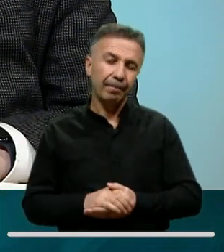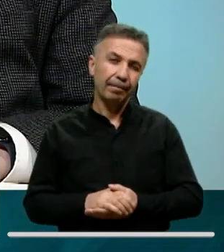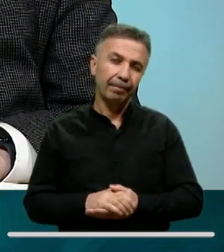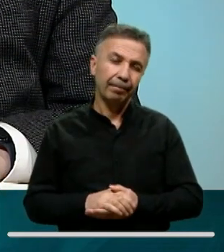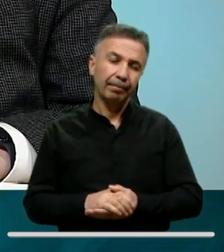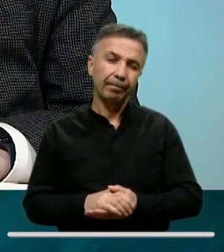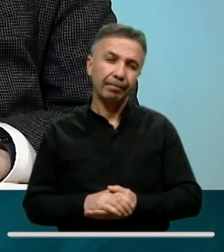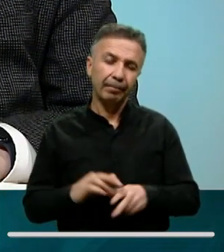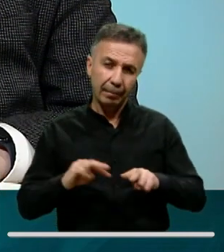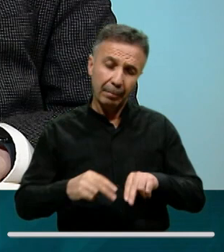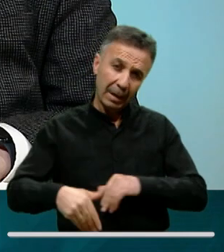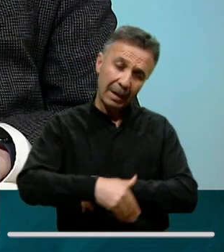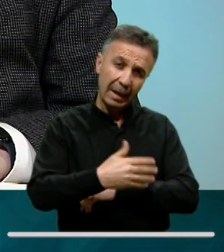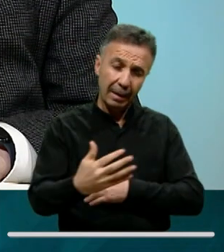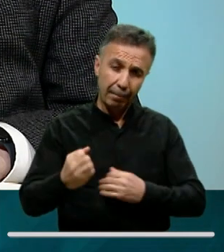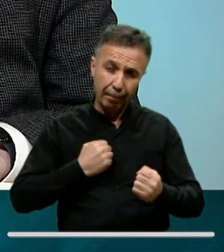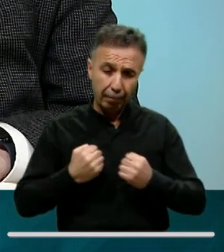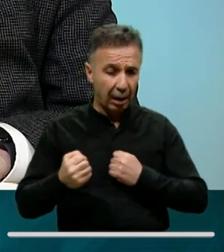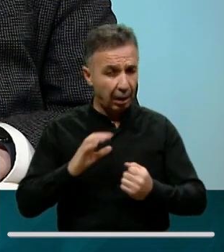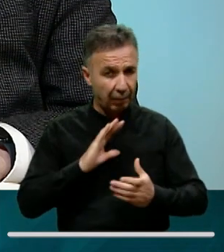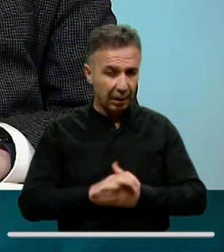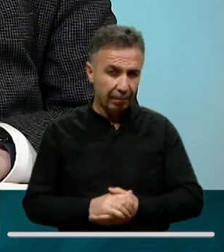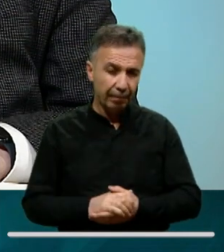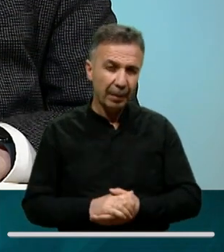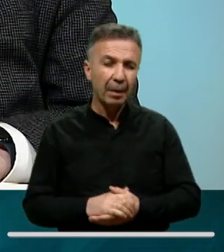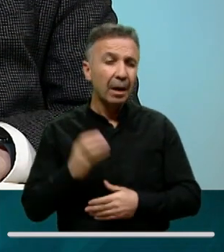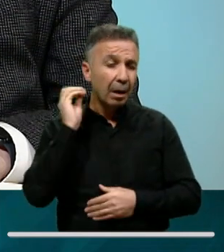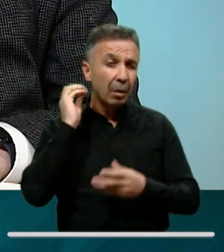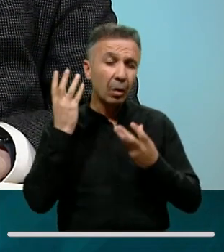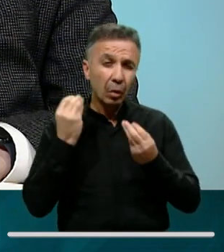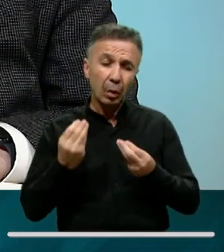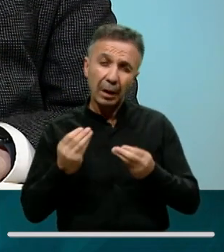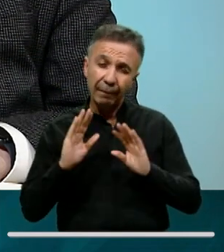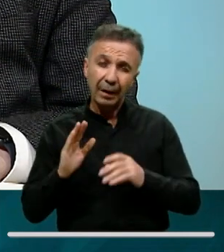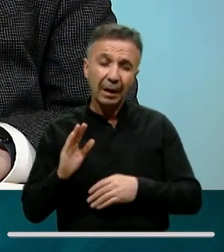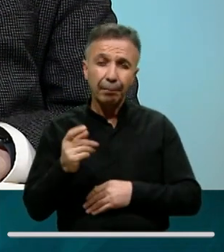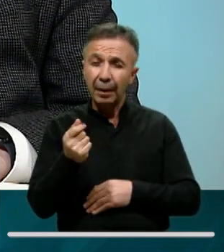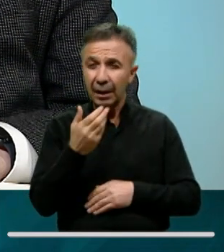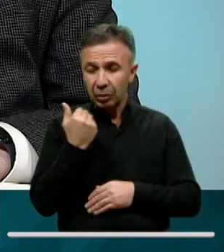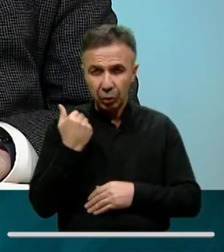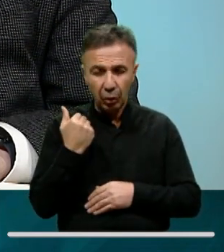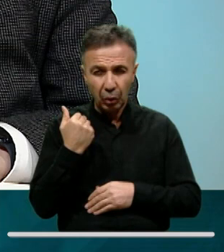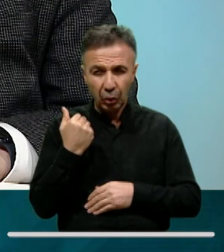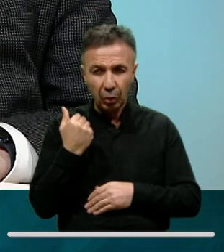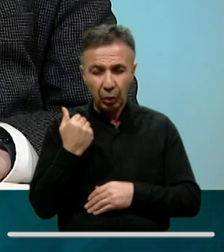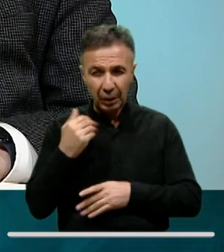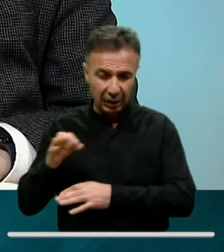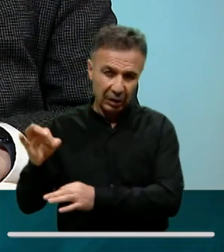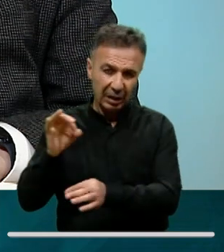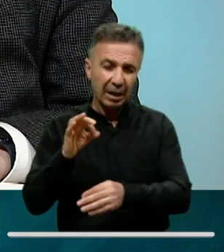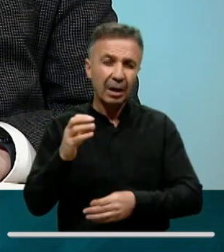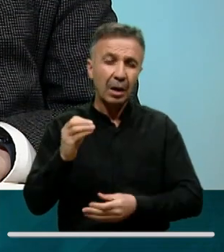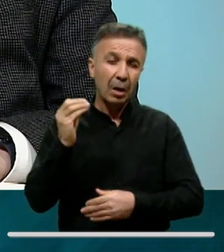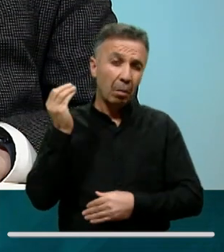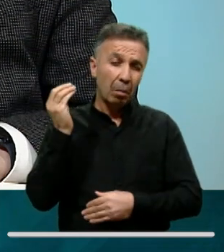mahalle bakkalı Belki de mahallede işletilen bir market bana borcu olan fakat ödeme gücü olmayan kişilerin borçlarını